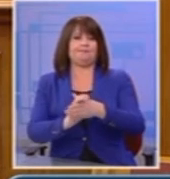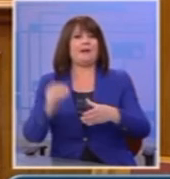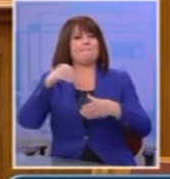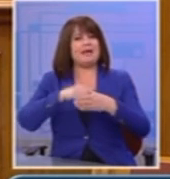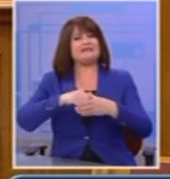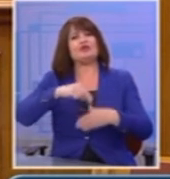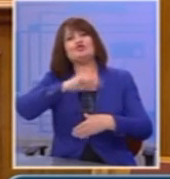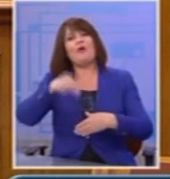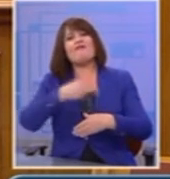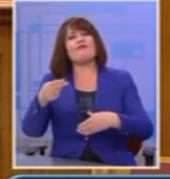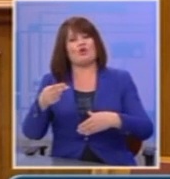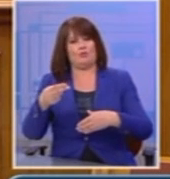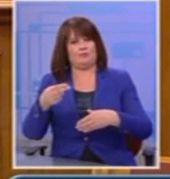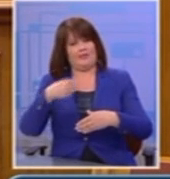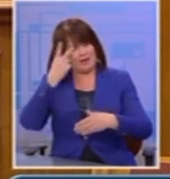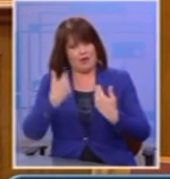ευρώ.